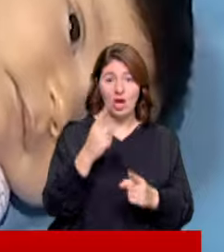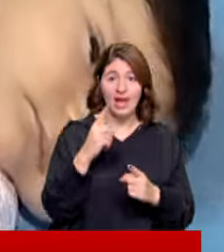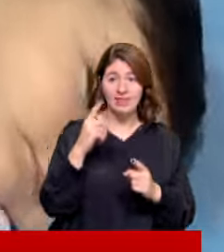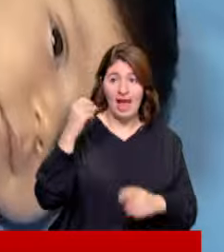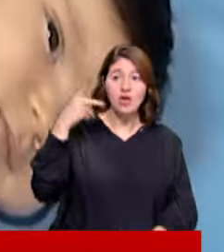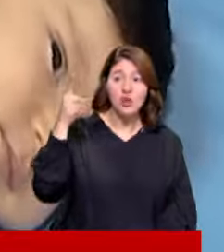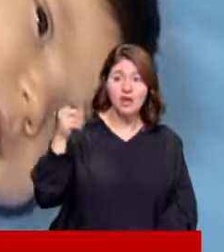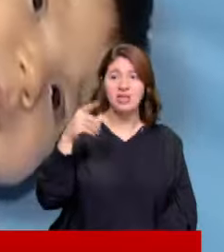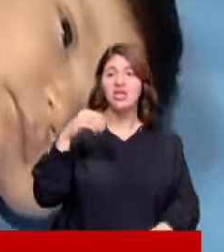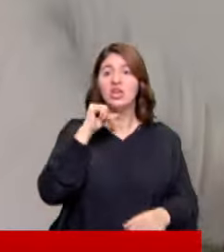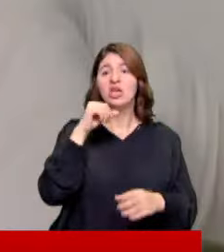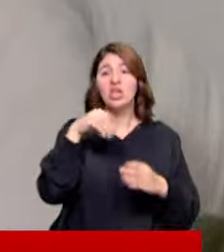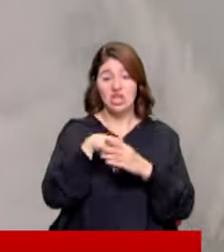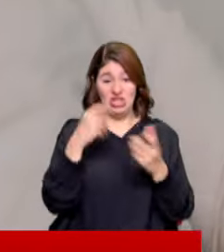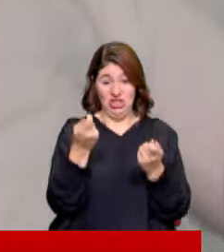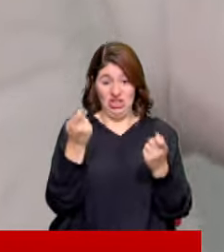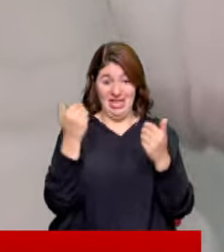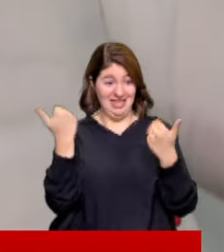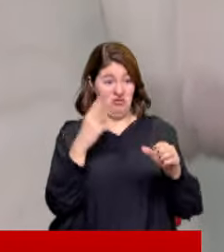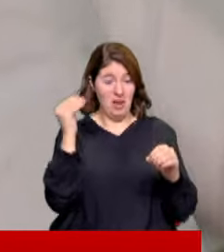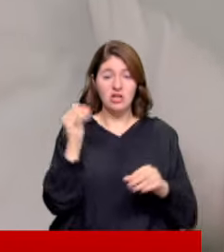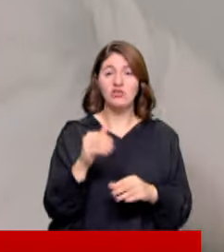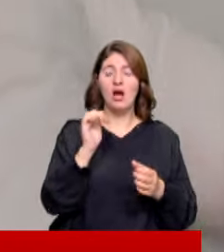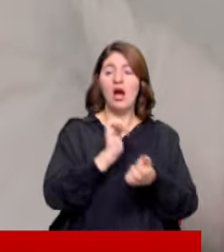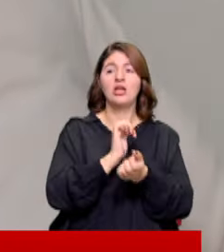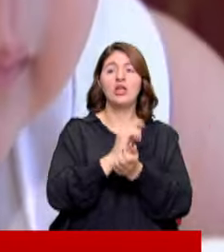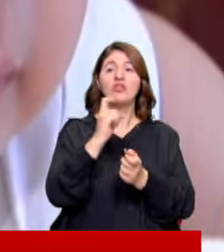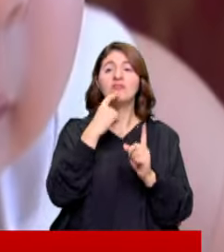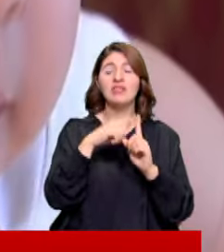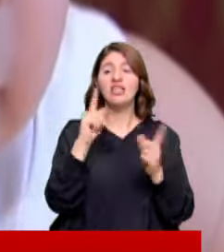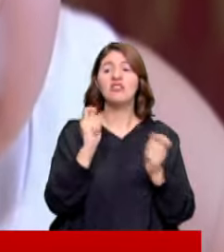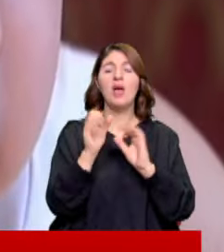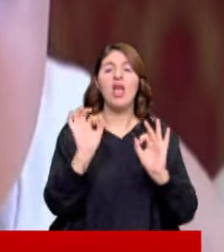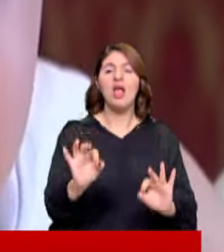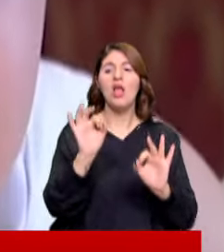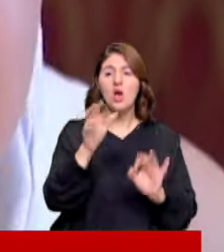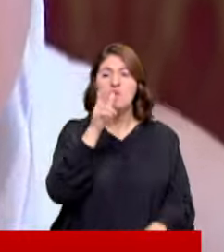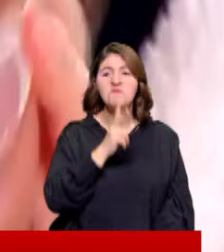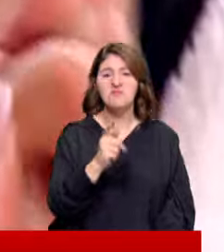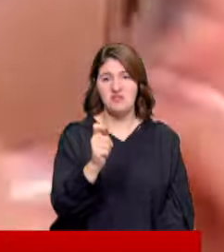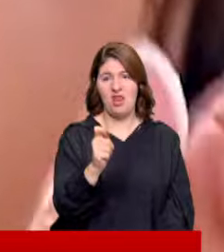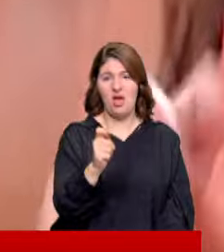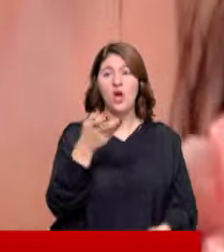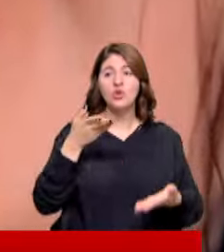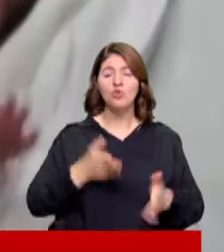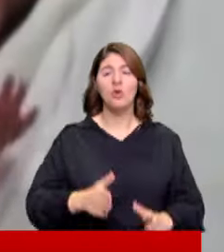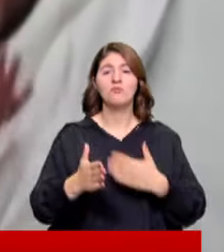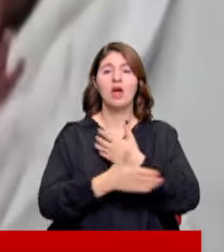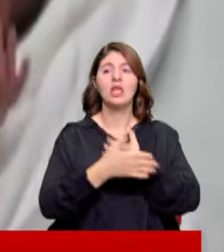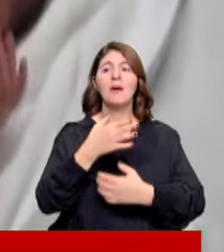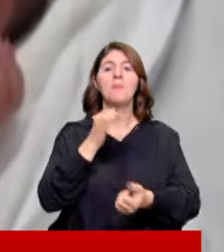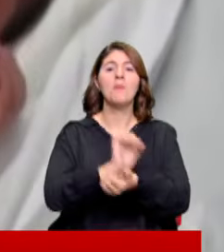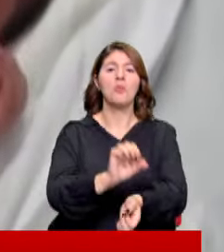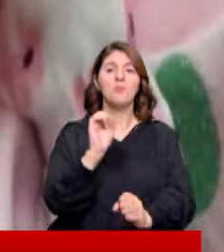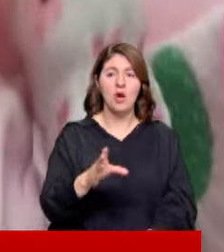Erdoğan iş desteklemeye gelince aileleri 9 yıldır değiştirmediği 300 liralık doğum yardımına mahkum